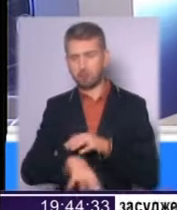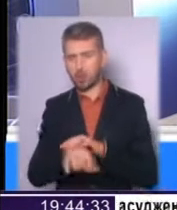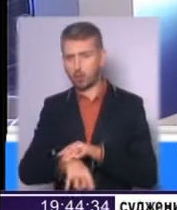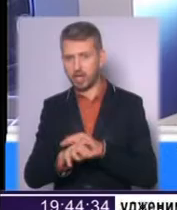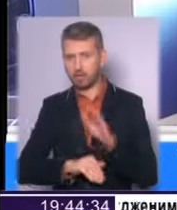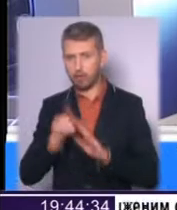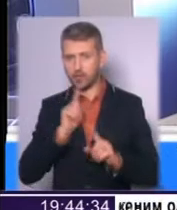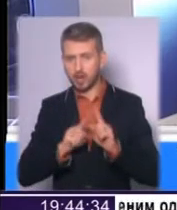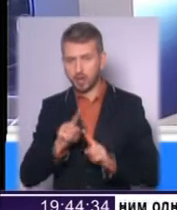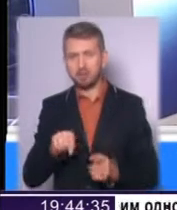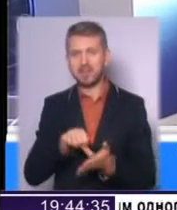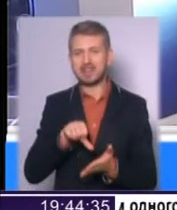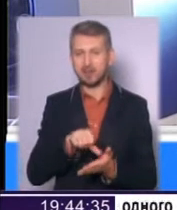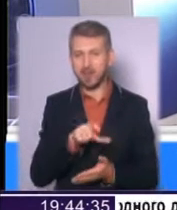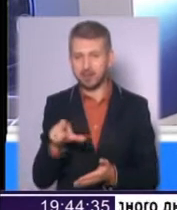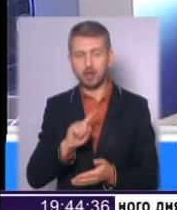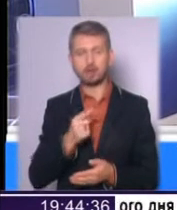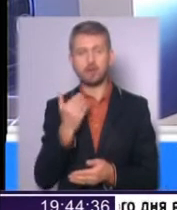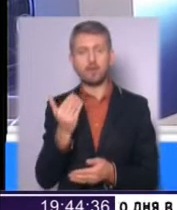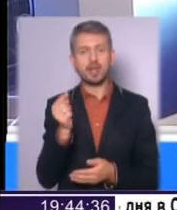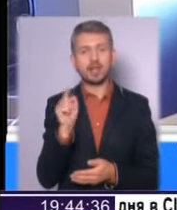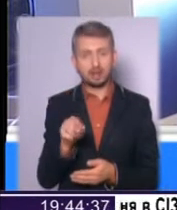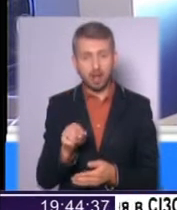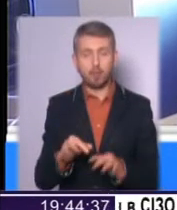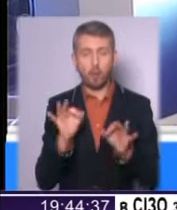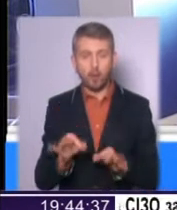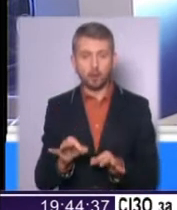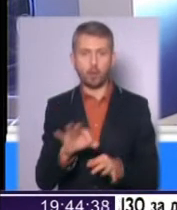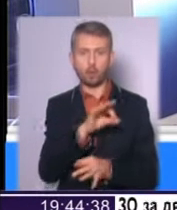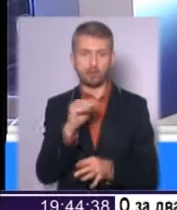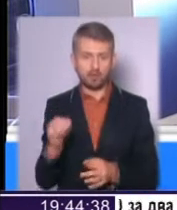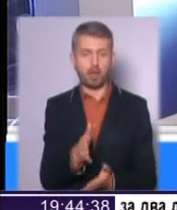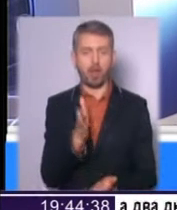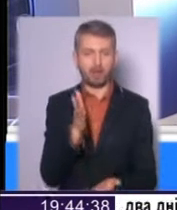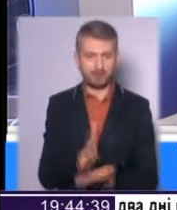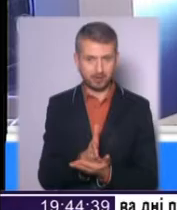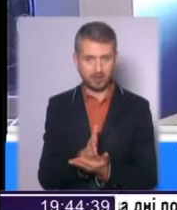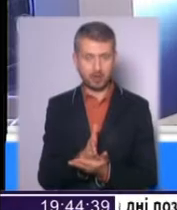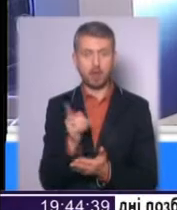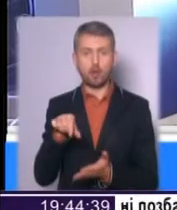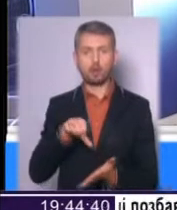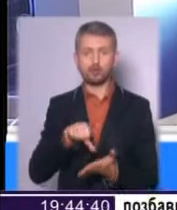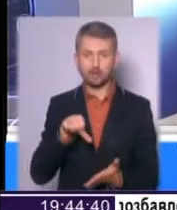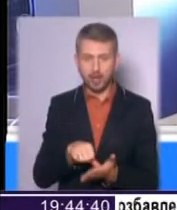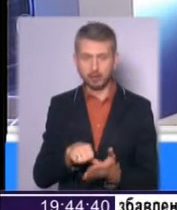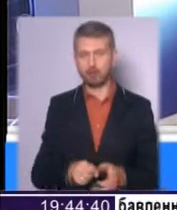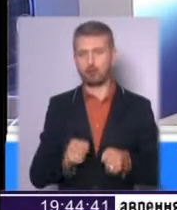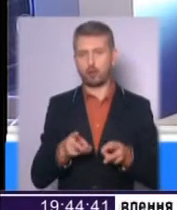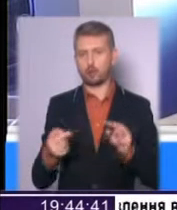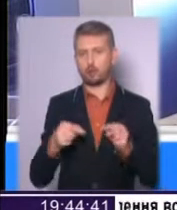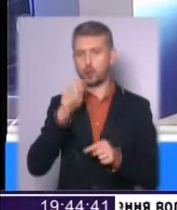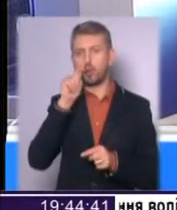яка начебто декларує декомунізацію, переслідуються націоналісти? І друге питання цікаве. Якщо